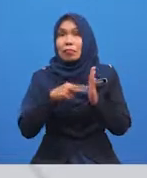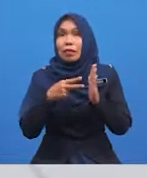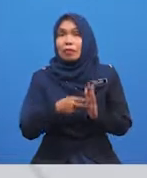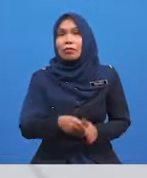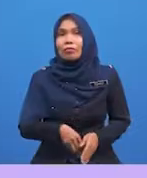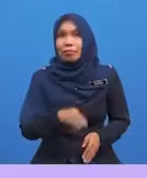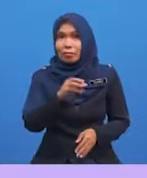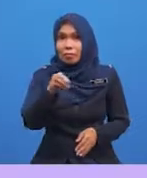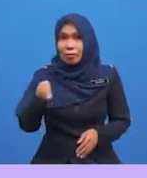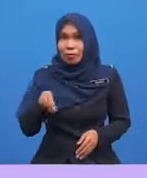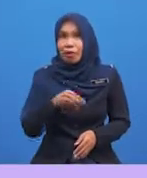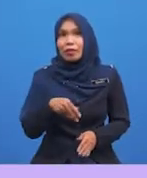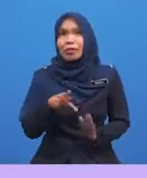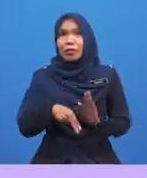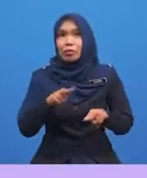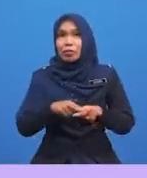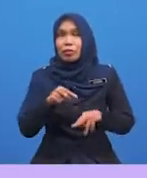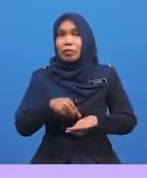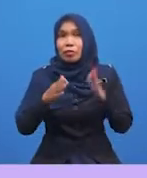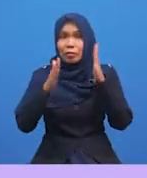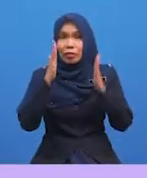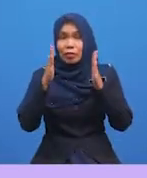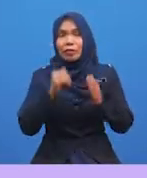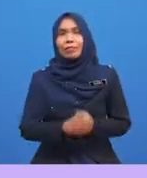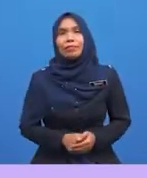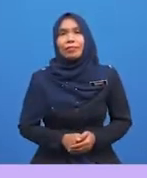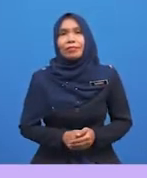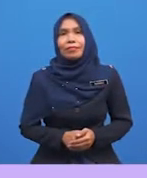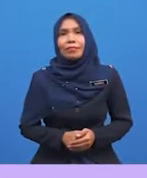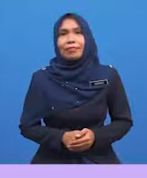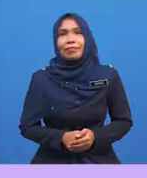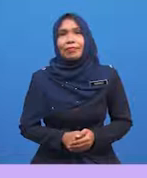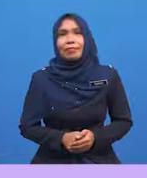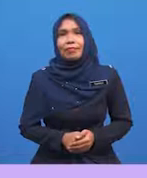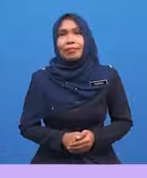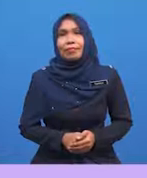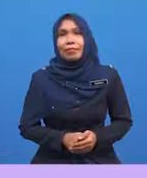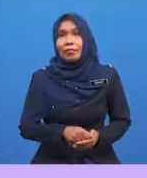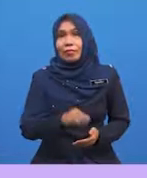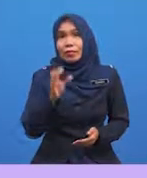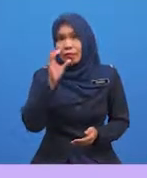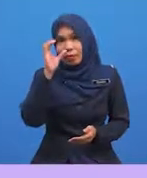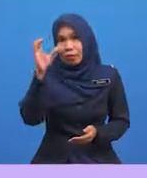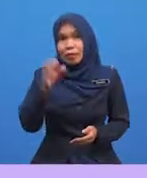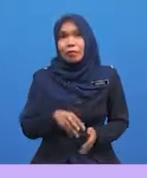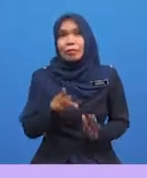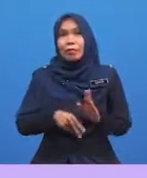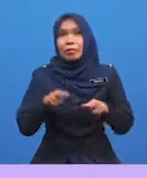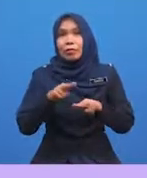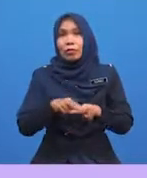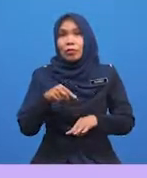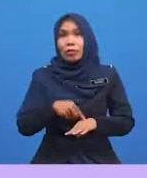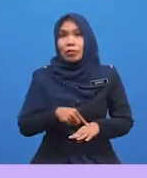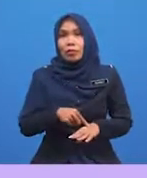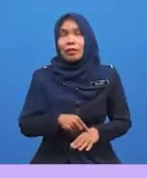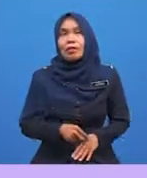di Malaysia. Taburan penduduk merujuk kepada sebaran penduduk di sesuatu kawasan